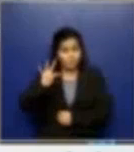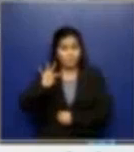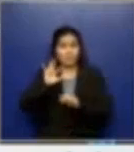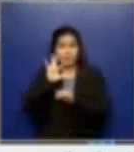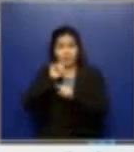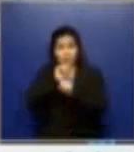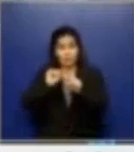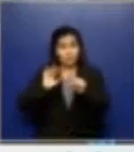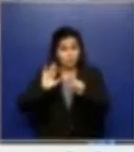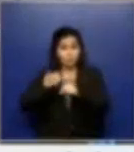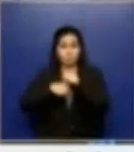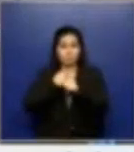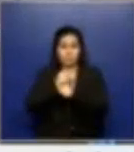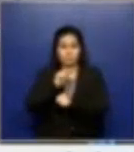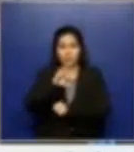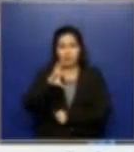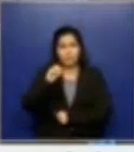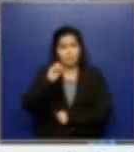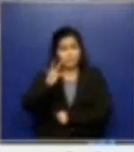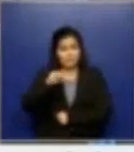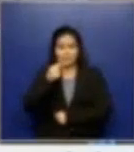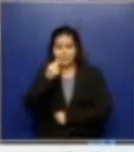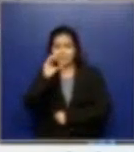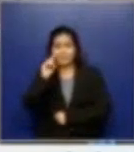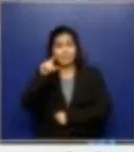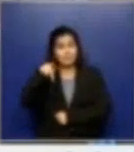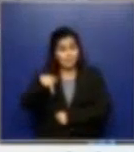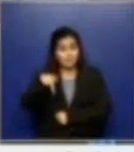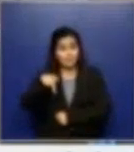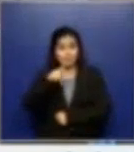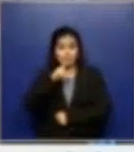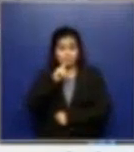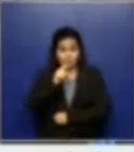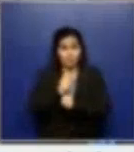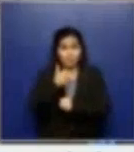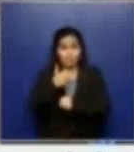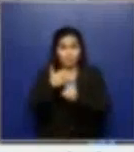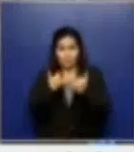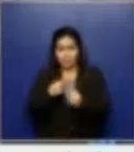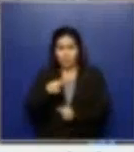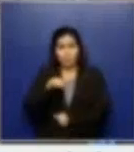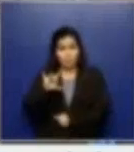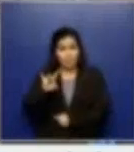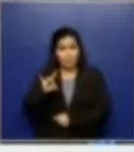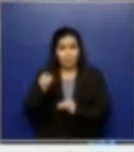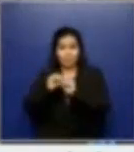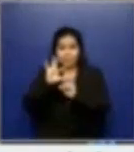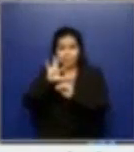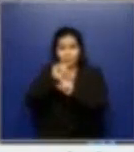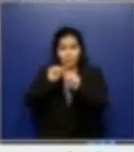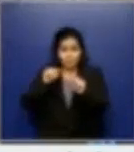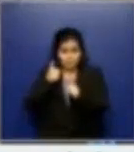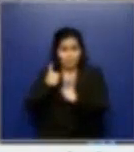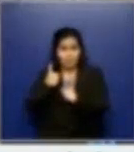5% ในปี64 GDP นี่เป็นไปได้ไหมครับขณะนี้ยังลบ8ขณะนี้ลบ8